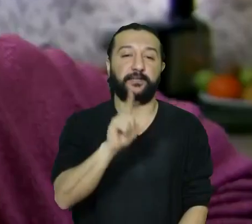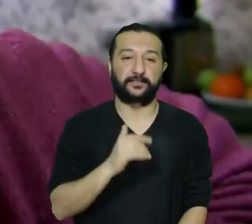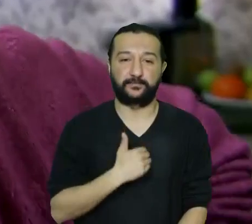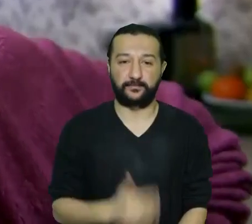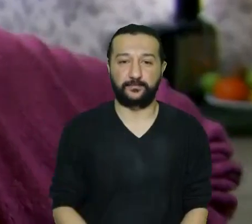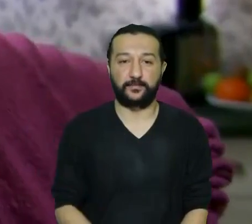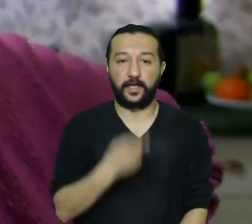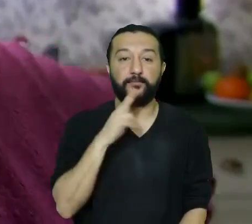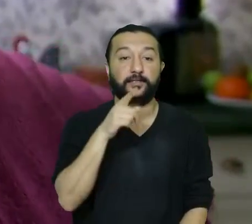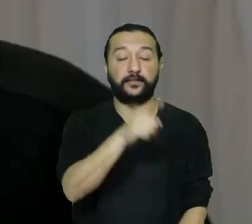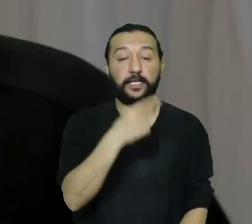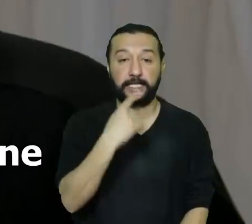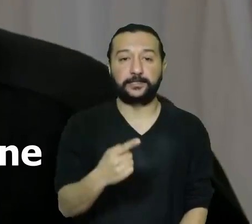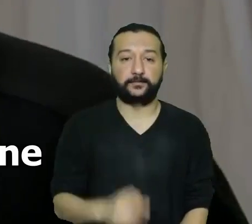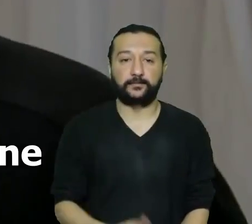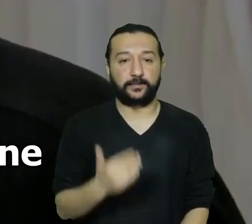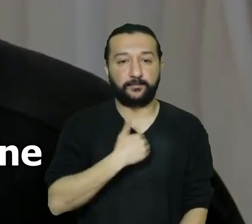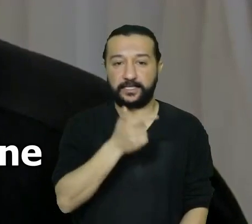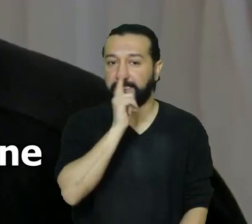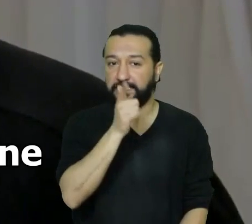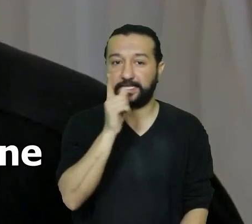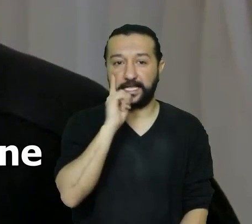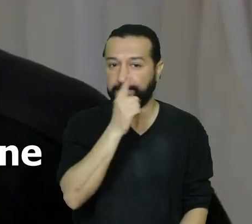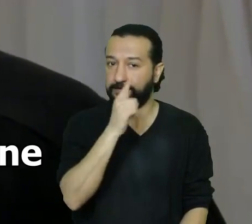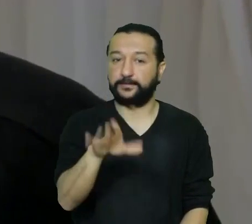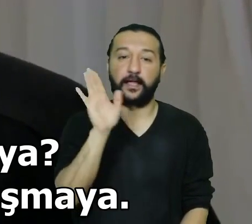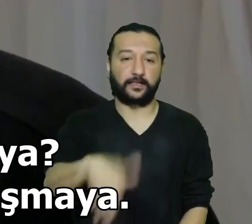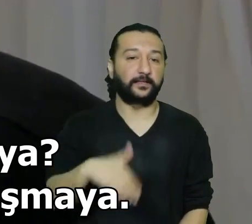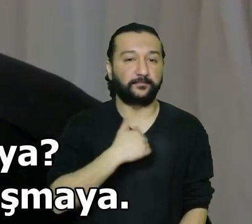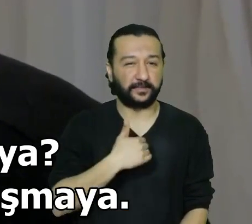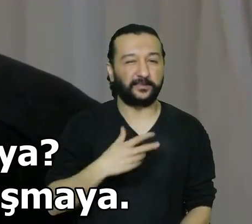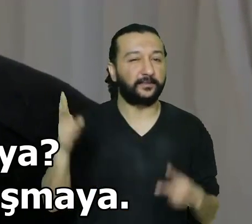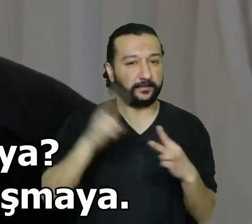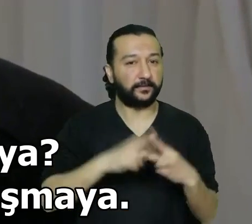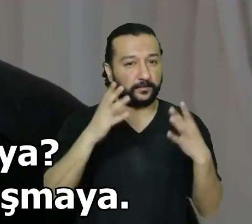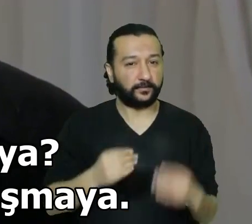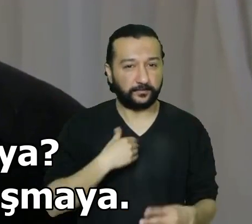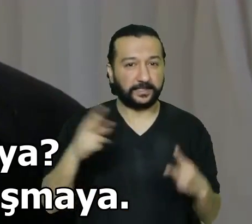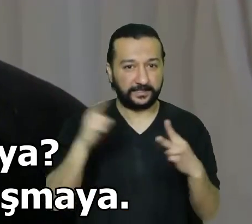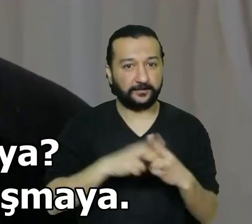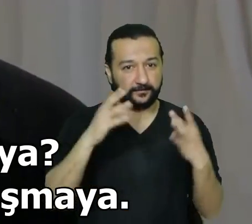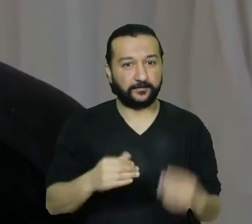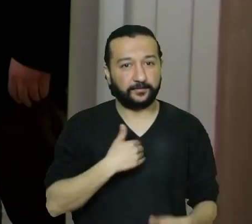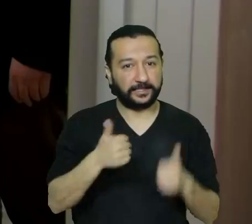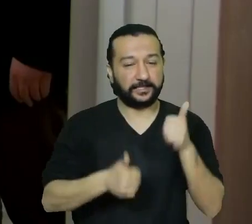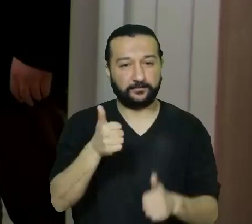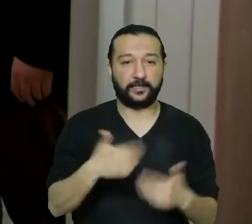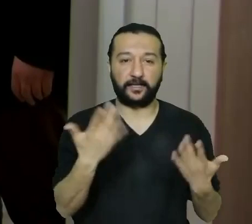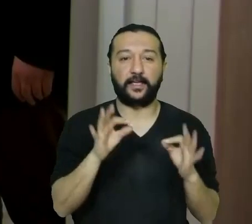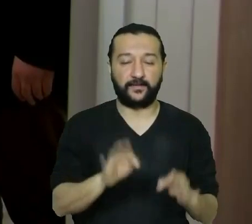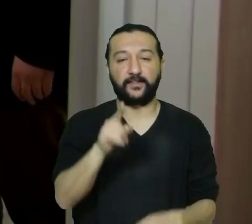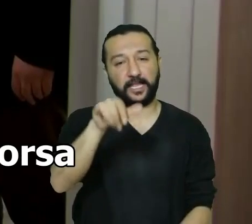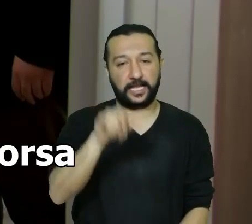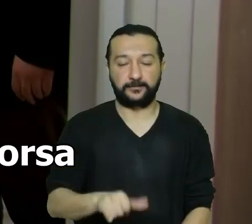gerek. Abla, ne diyeceğim? Benim sesim eniştemininkine 5 basar. Ben de mi katılsam yarışmaya? Katılayım, ben de katılayım yarışmaya. Ha